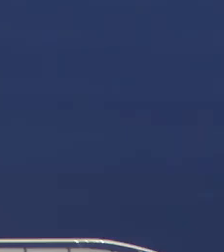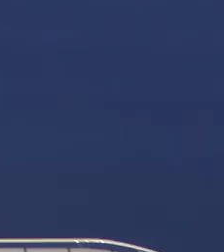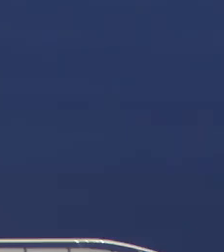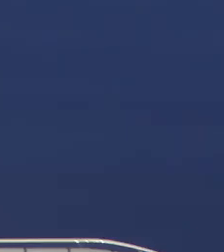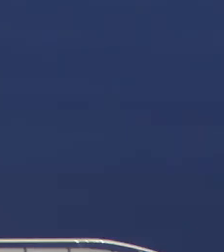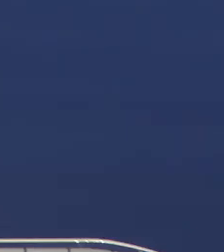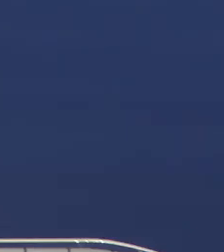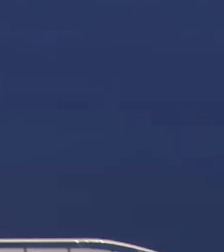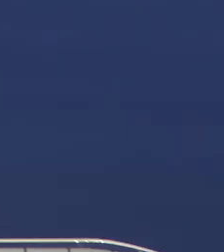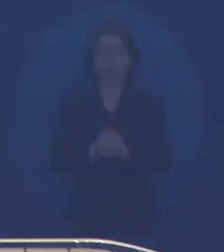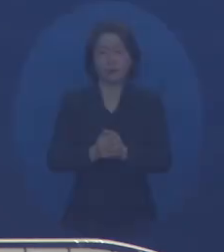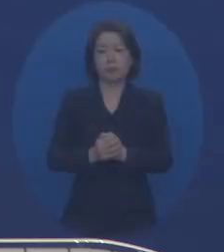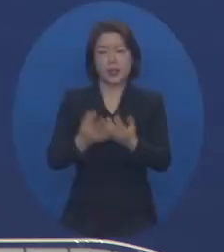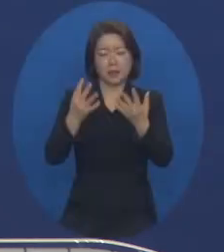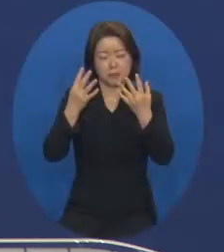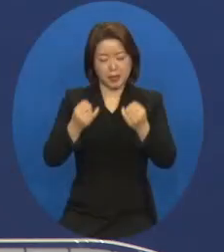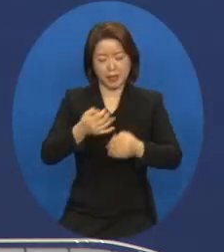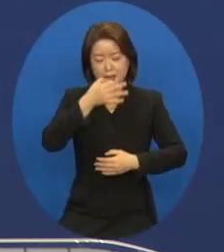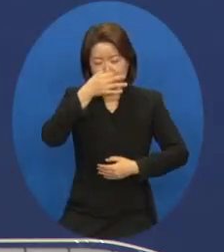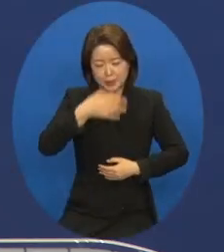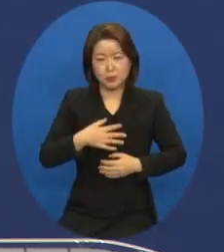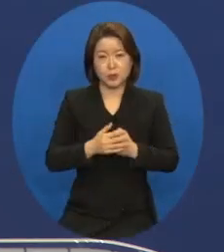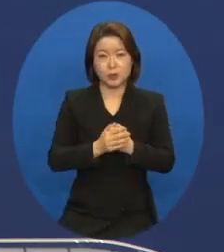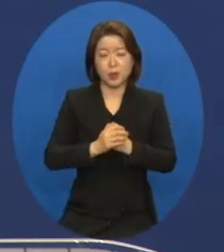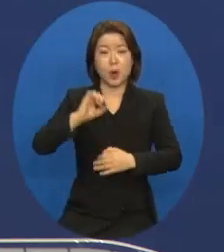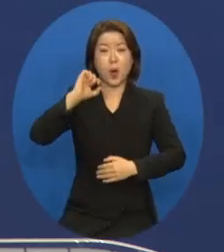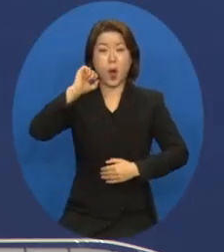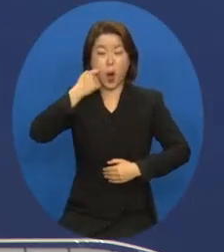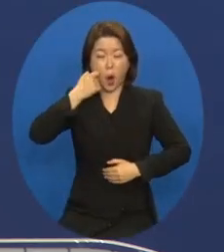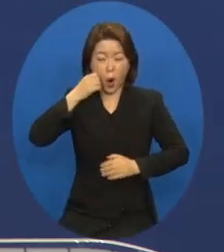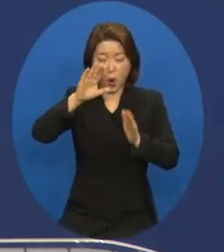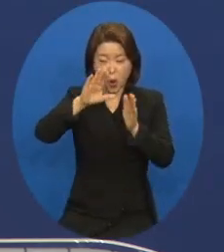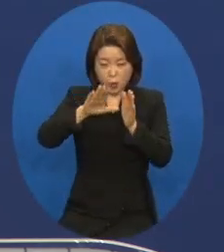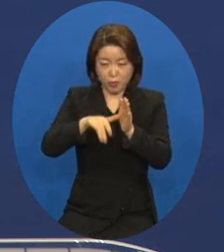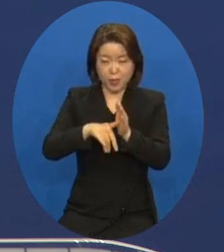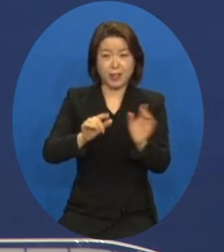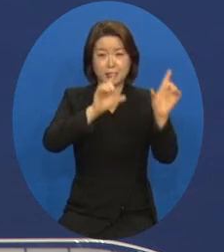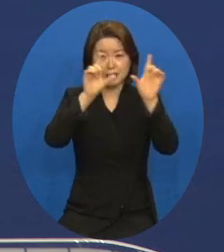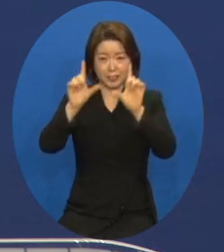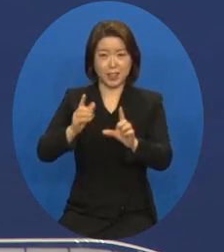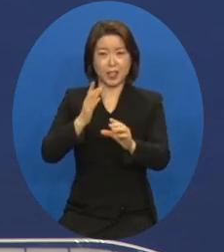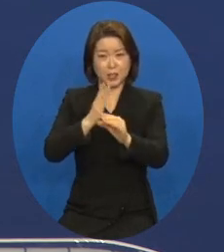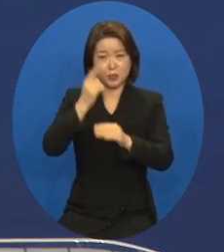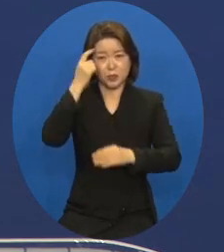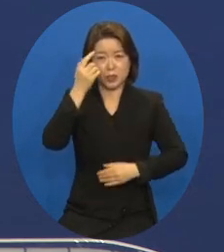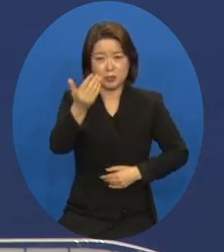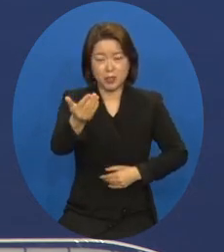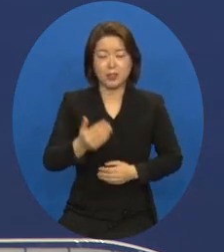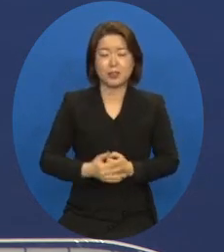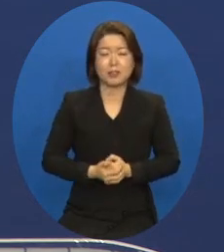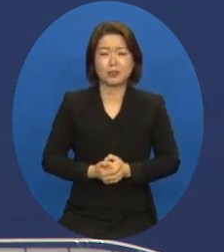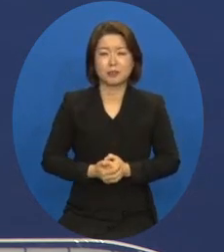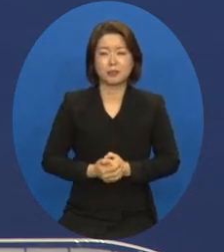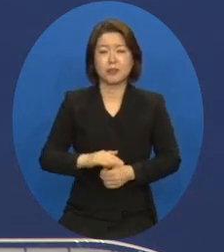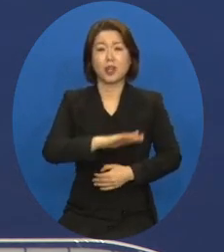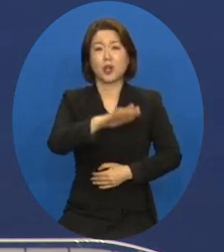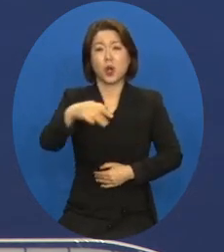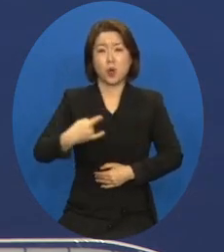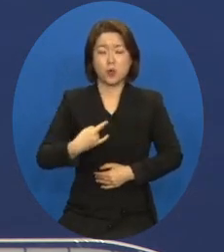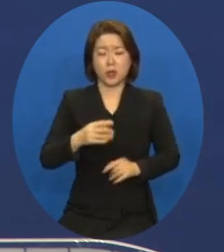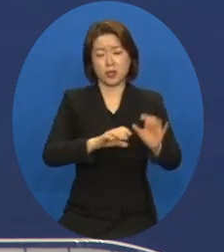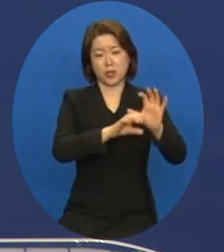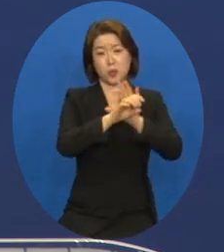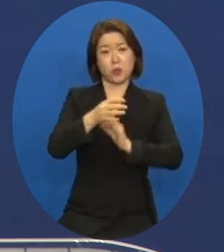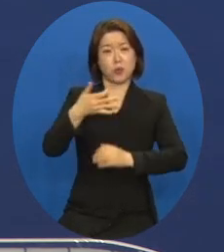여러분 얼마나 힘들고 또 어려운 때를 보내고 있습니까 우리에게 콜라 일고